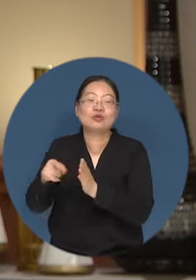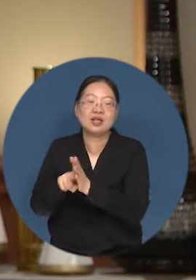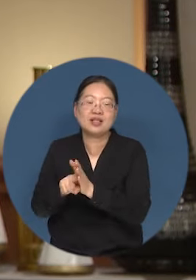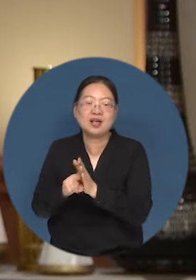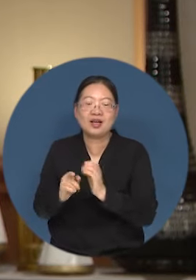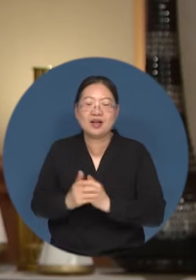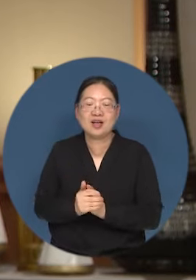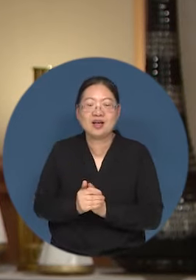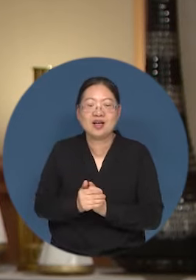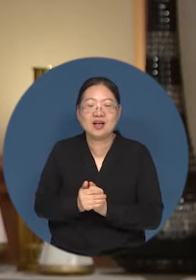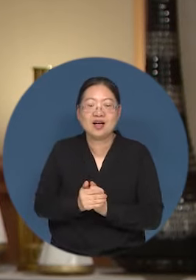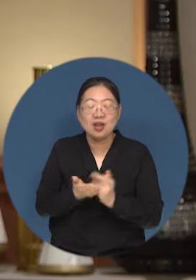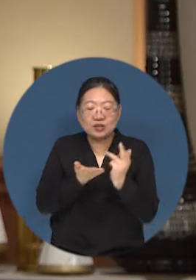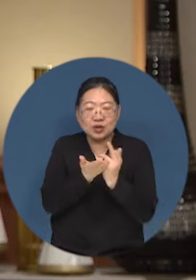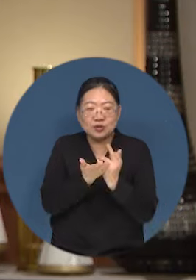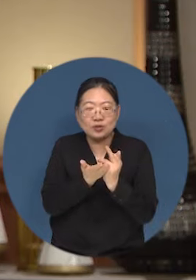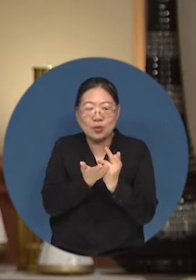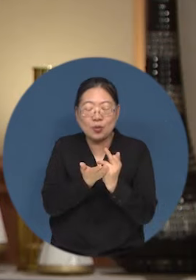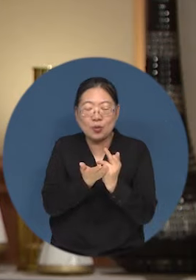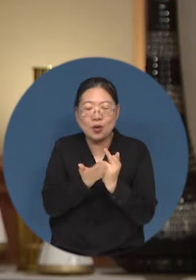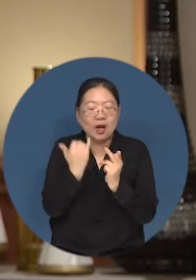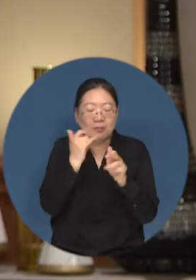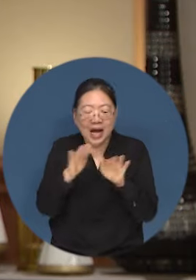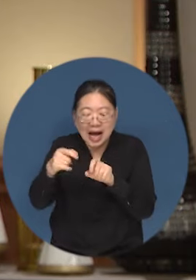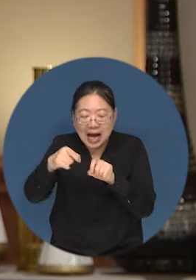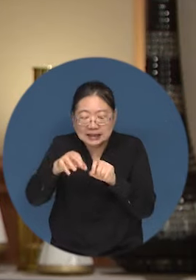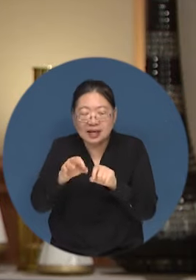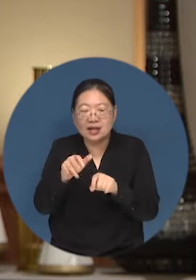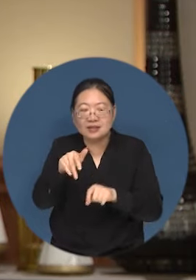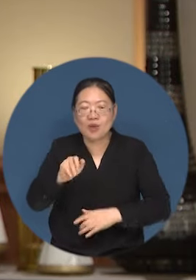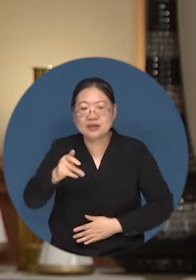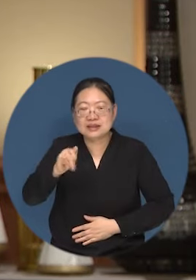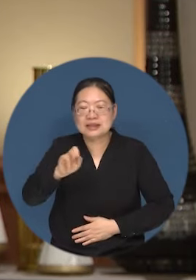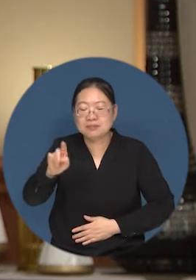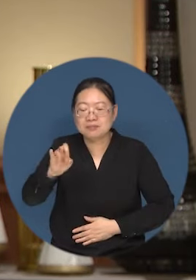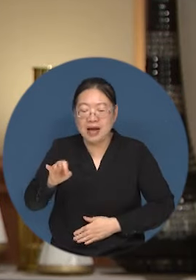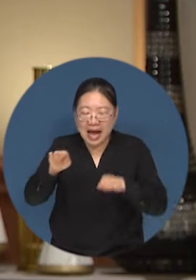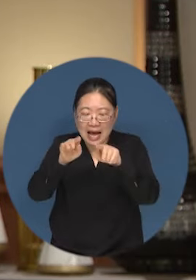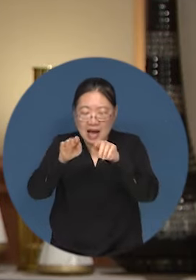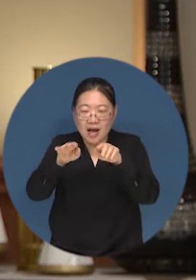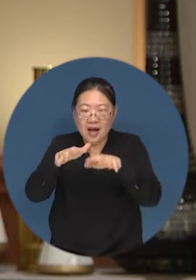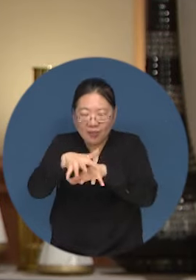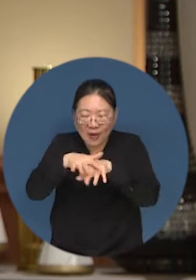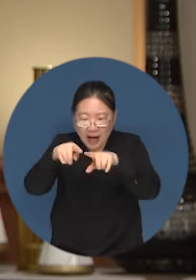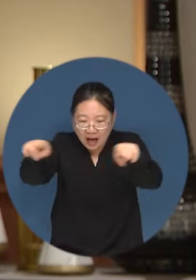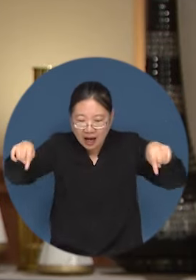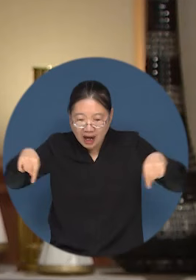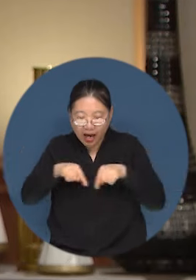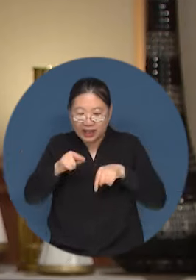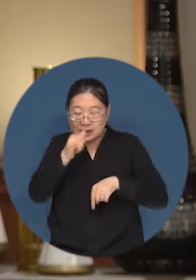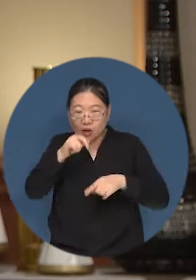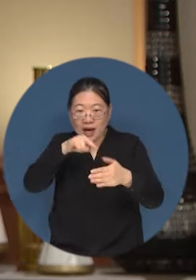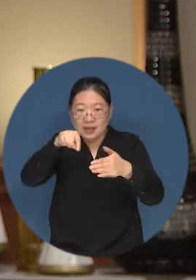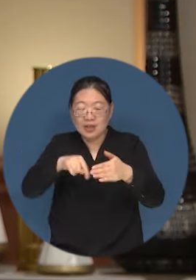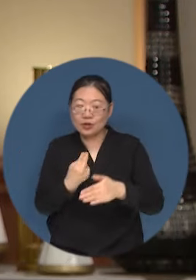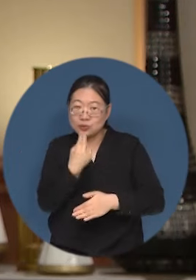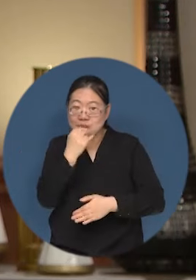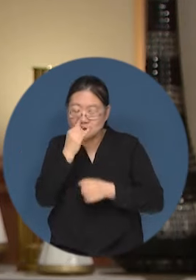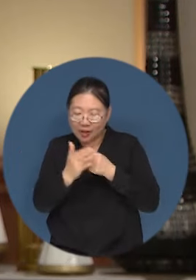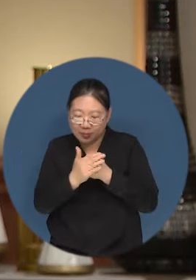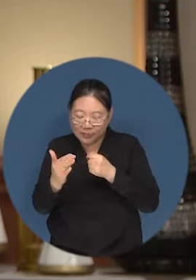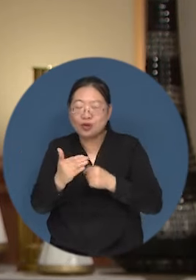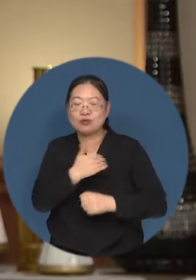제주도 연안에 정치망이라는 그물이 있는데요. 예. 거기에 들어가면 이제 그 그물 안에서 숨을 쉴 수 있기 때문에 충분히